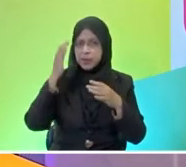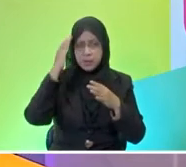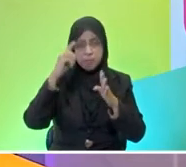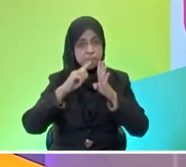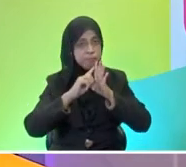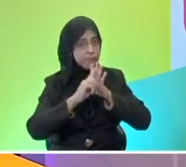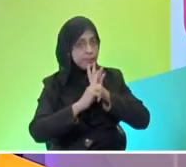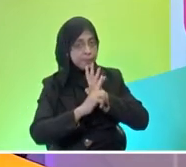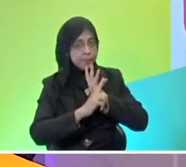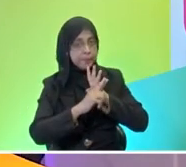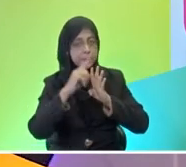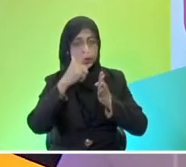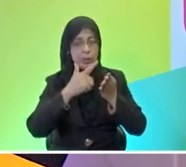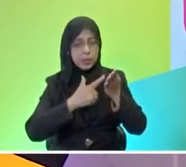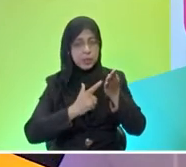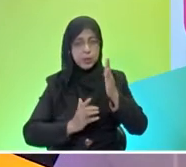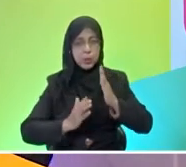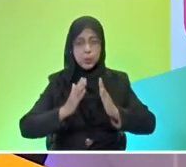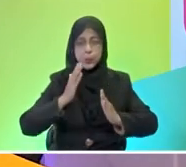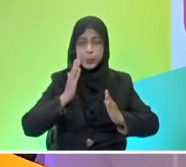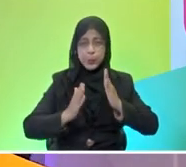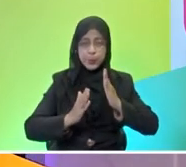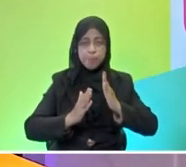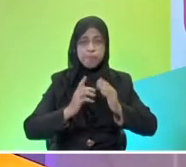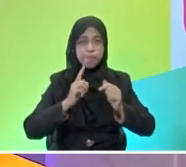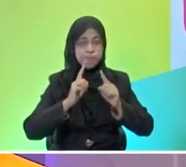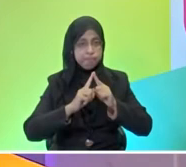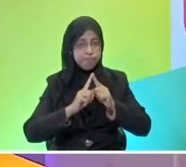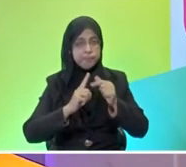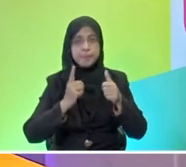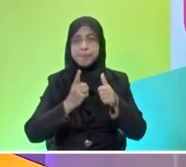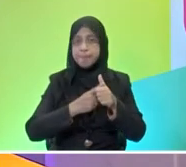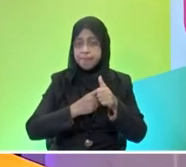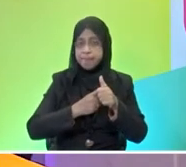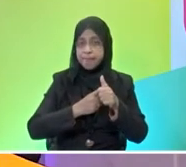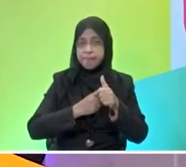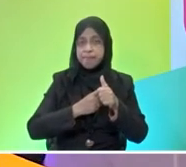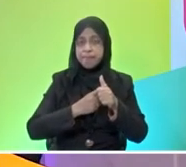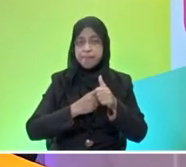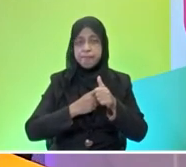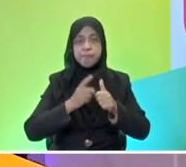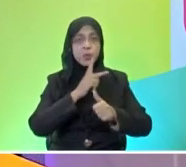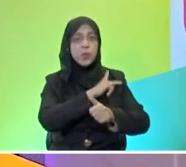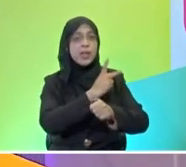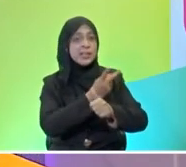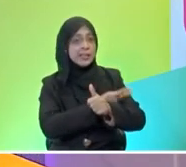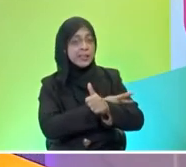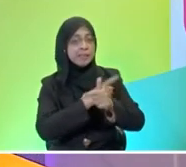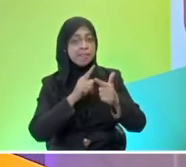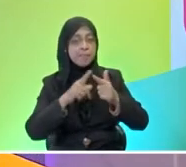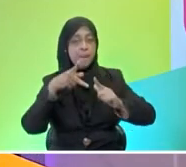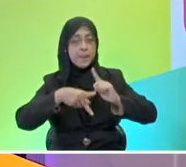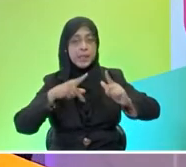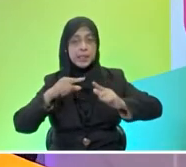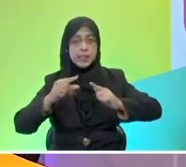anime yang digunakan untuk melacak robot yang itu ya yaitu kita mempunyai empat elemen yang utama Oke kita ada kuasa pergerakan